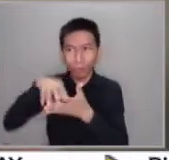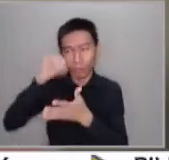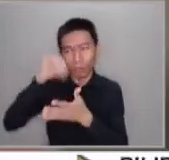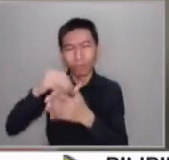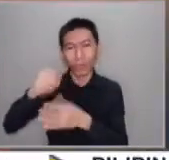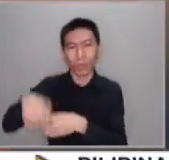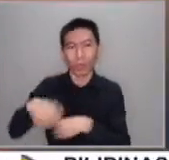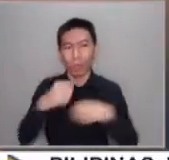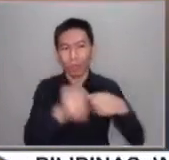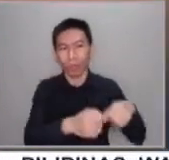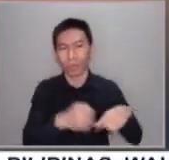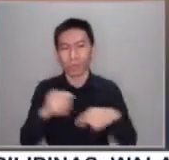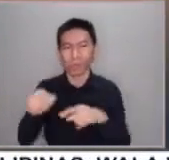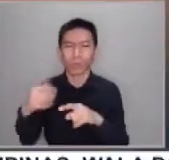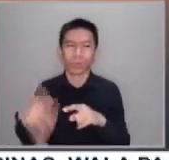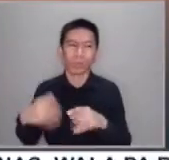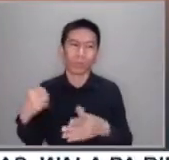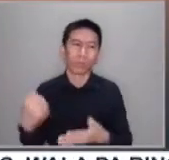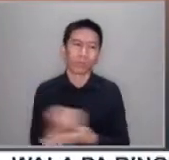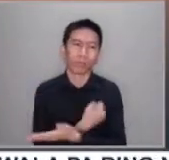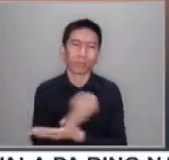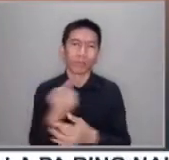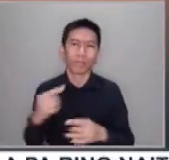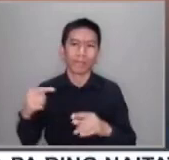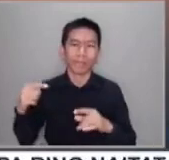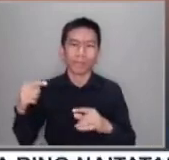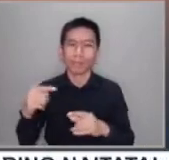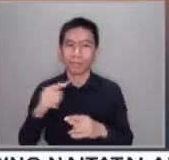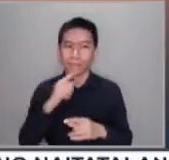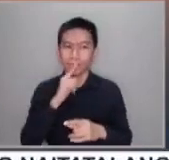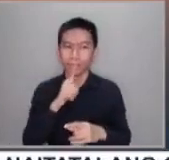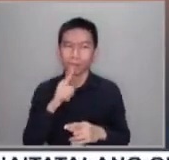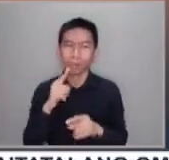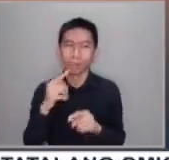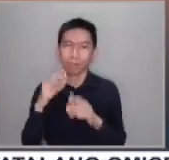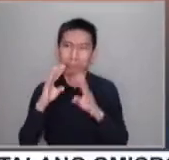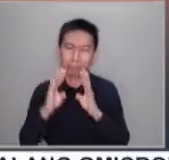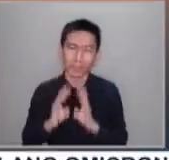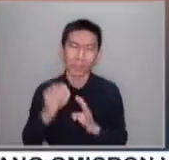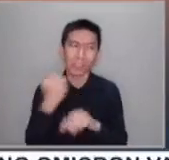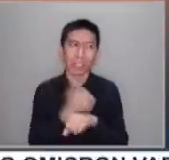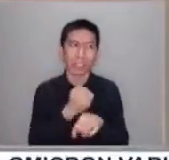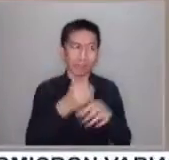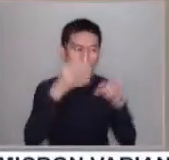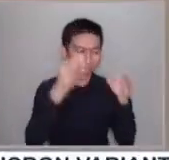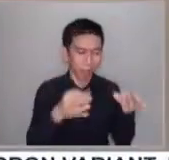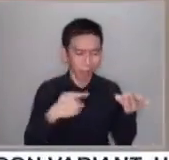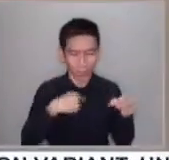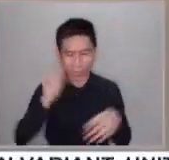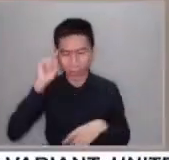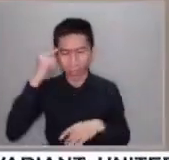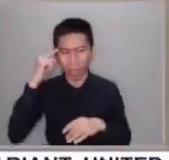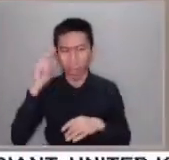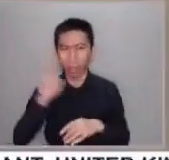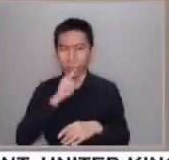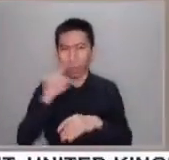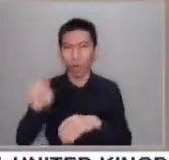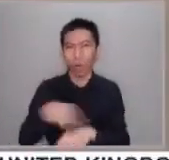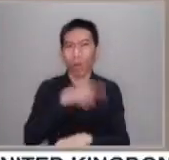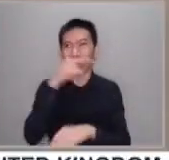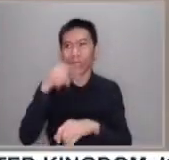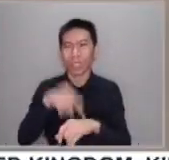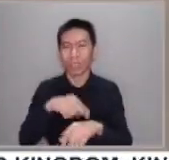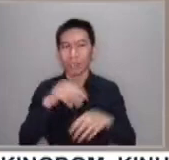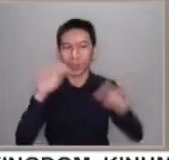sobrang panghihinayang din, tsaka sobrang hirap din po talaga yung desisyon ko. Naisip ko lang talaga na ang tagal ko na rin kasi priority yung